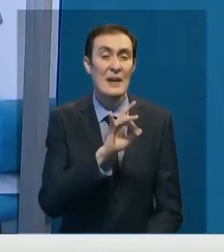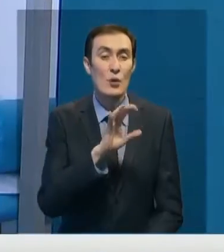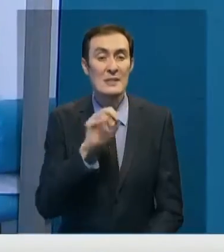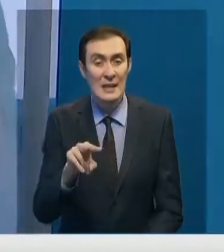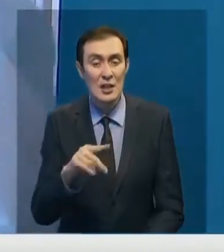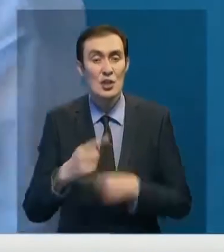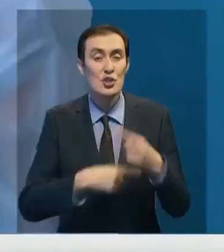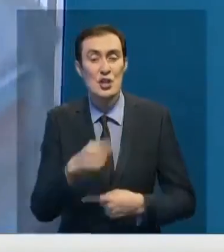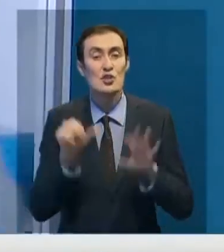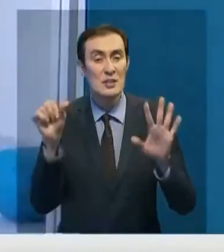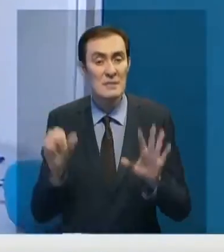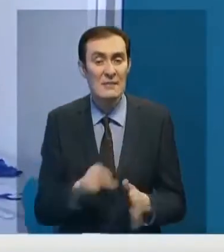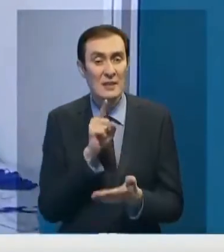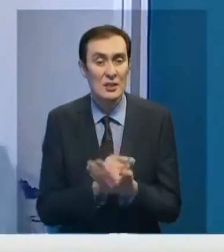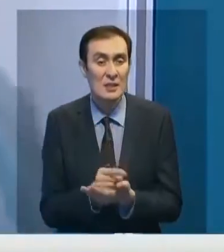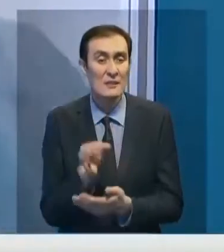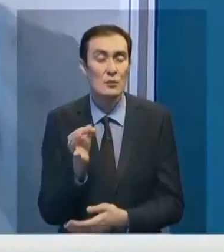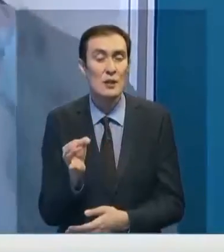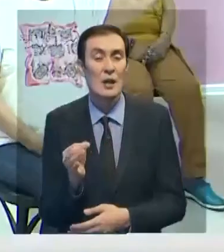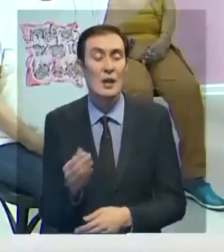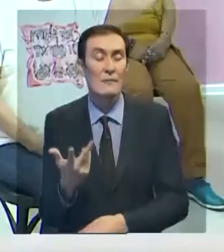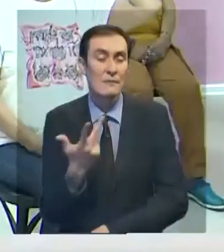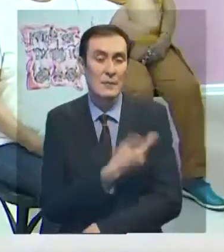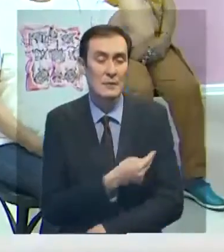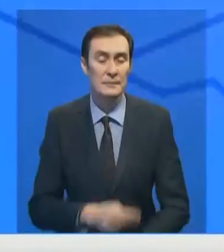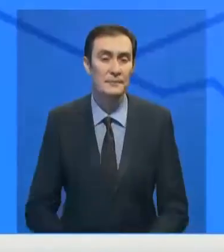«Веросел», через 6 месяцев должны поставить векторную.